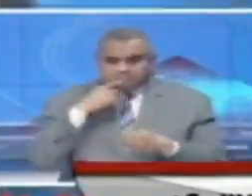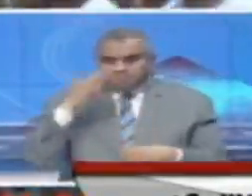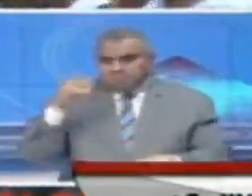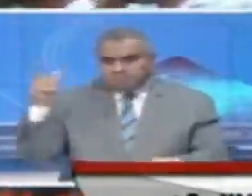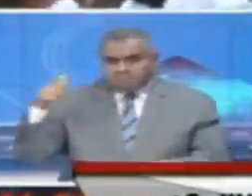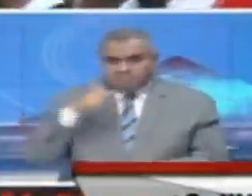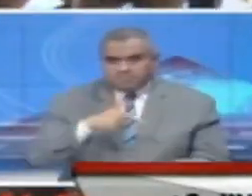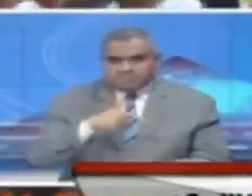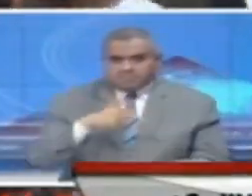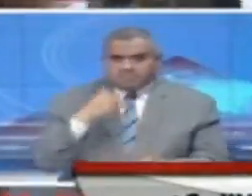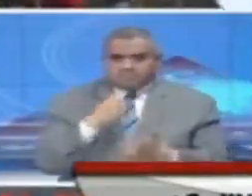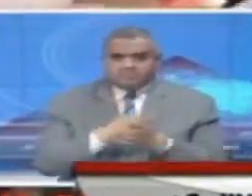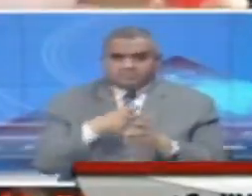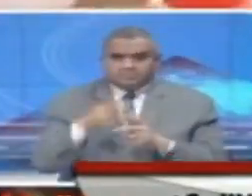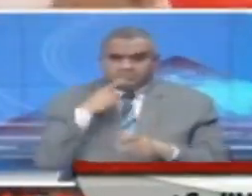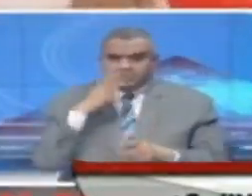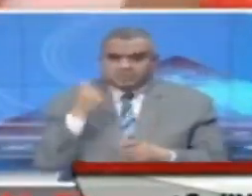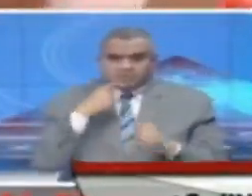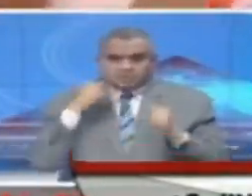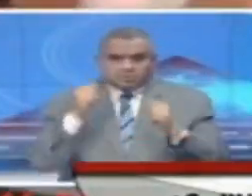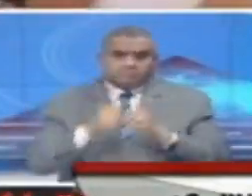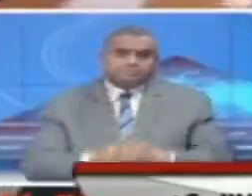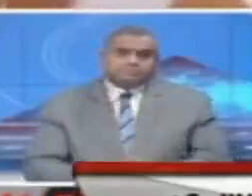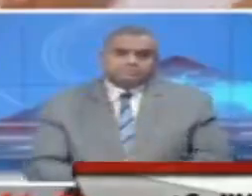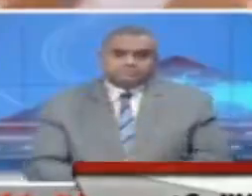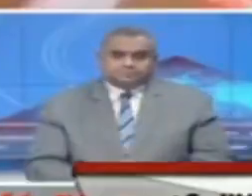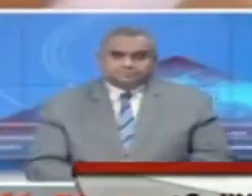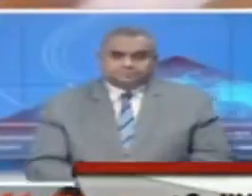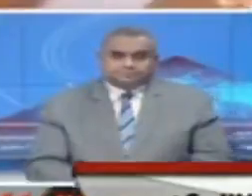عام 2013.